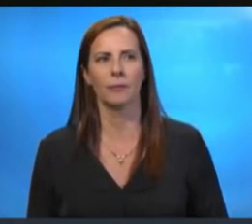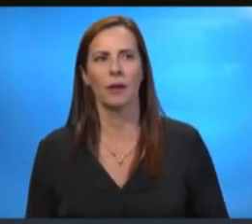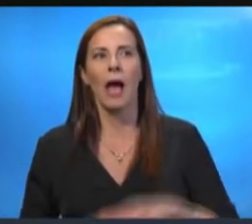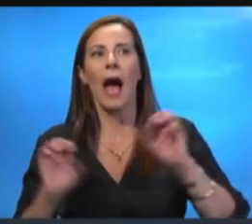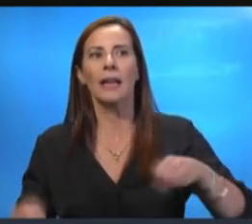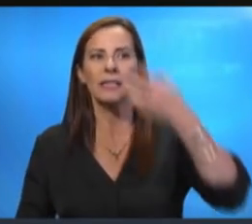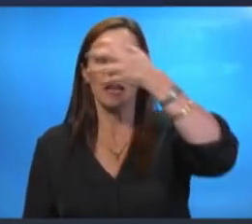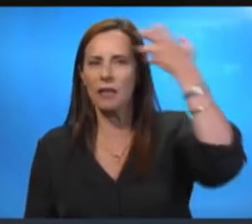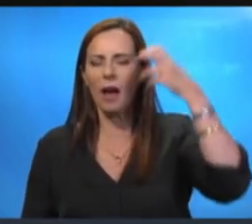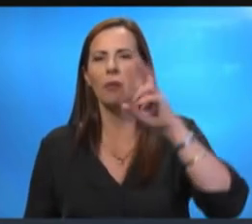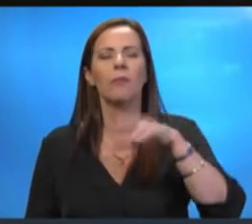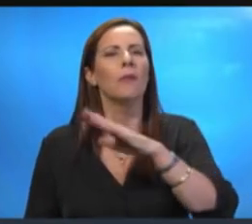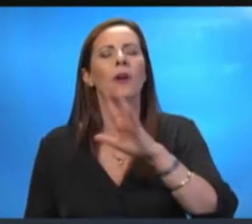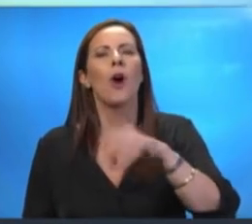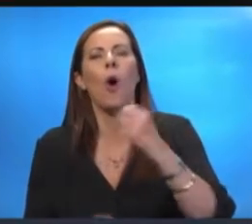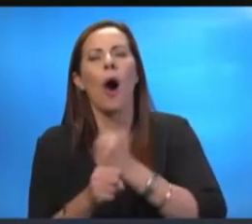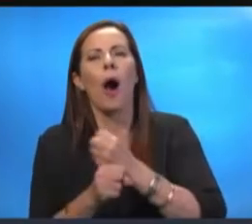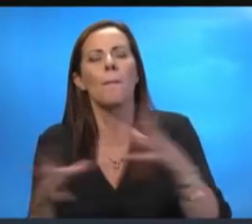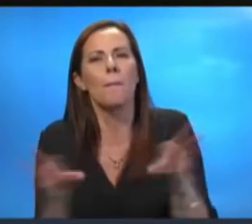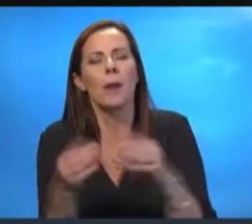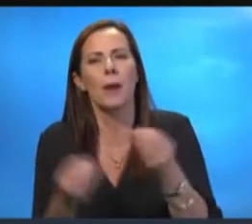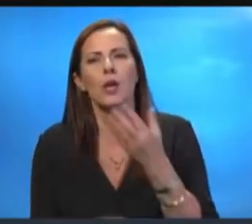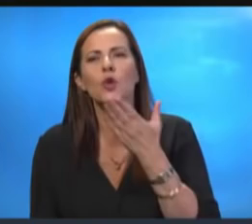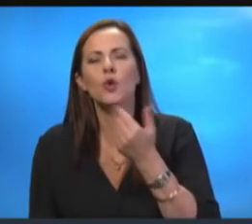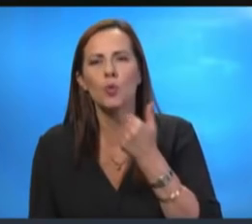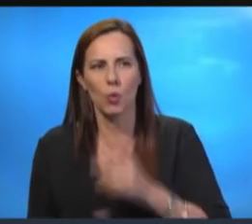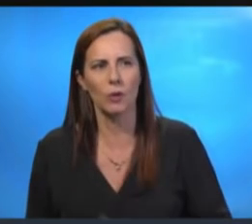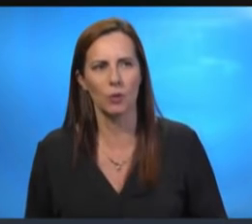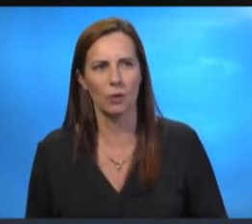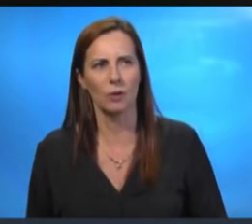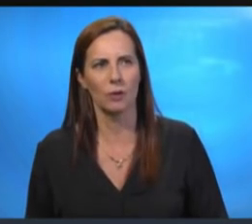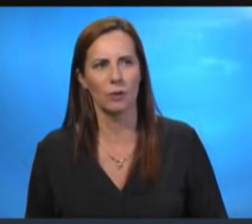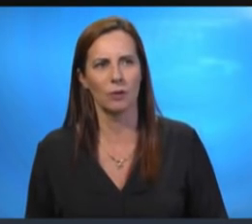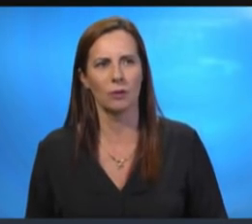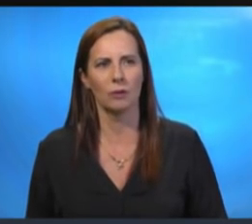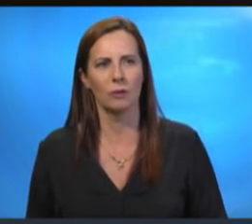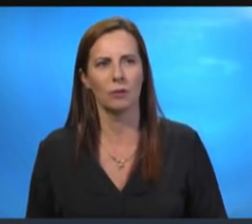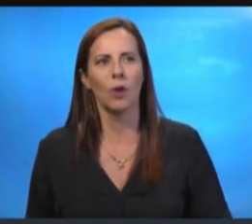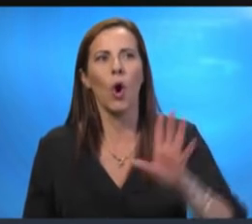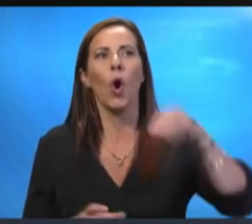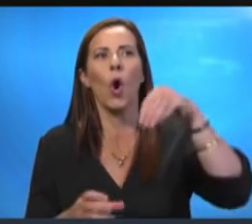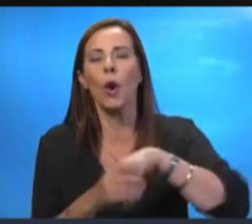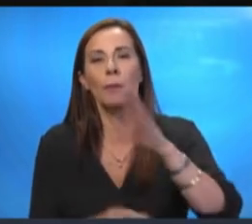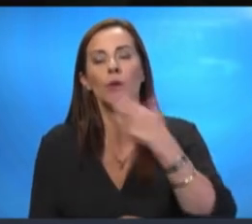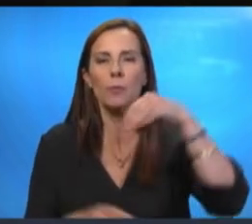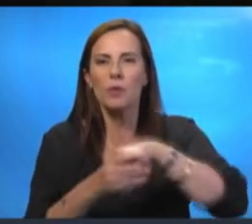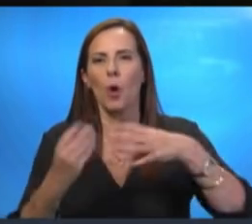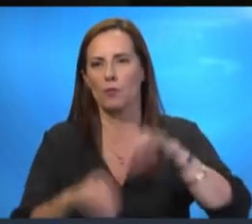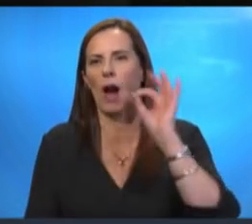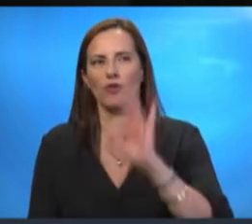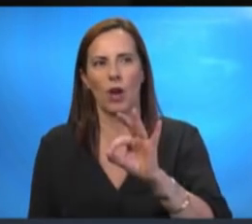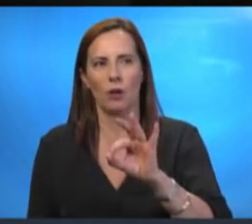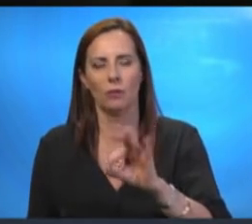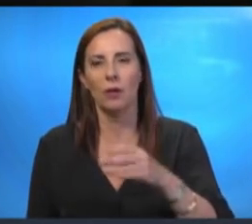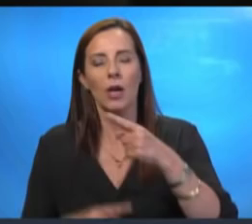Trump. He has surrounded himself with hordes of Jews, including a Jew in his own family. חצי שנה